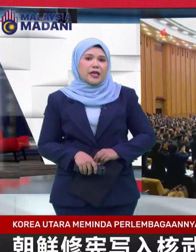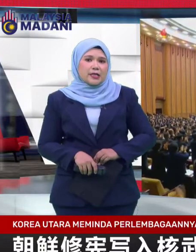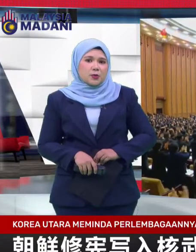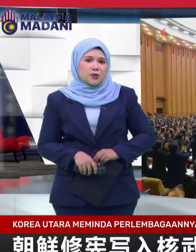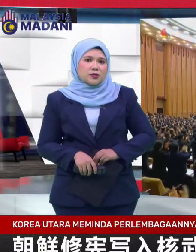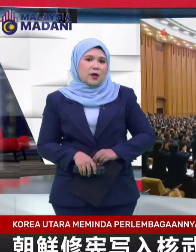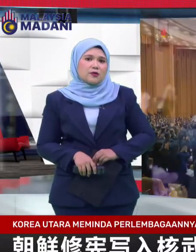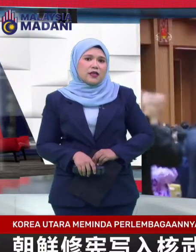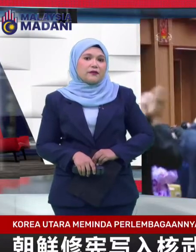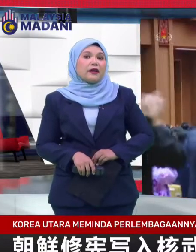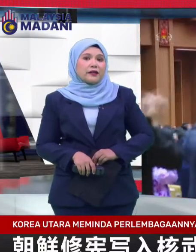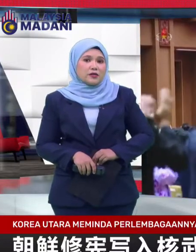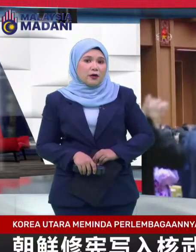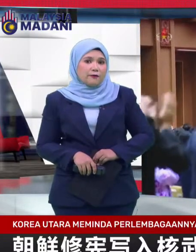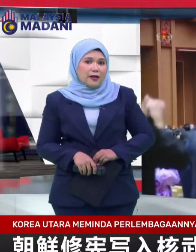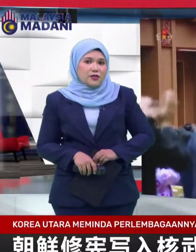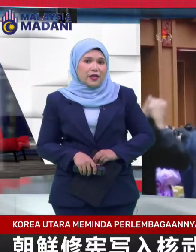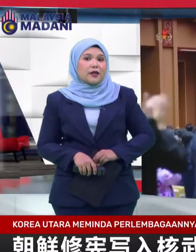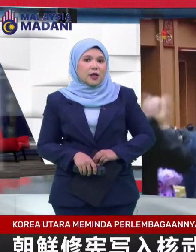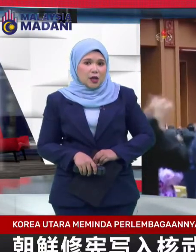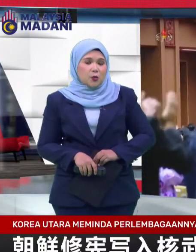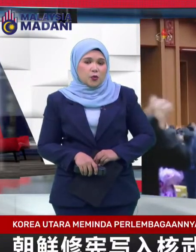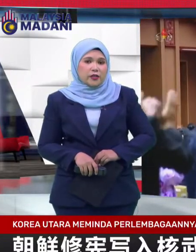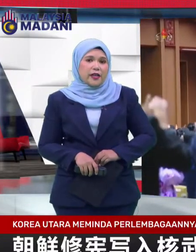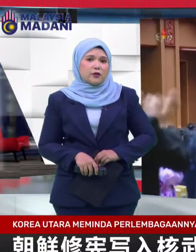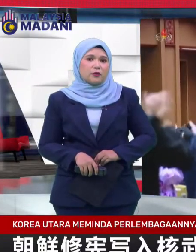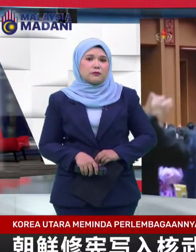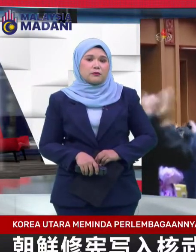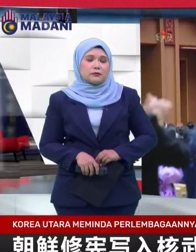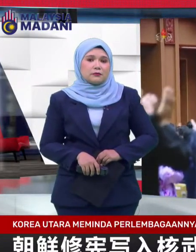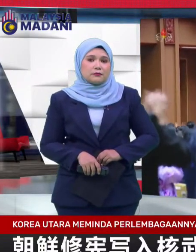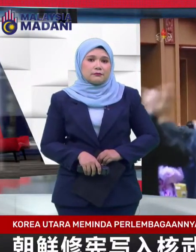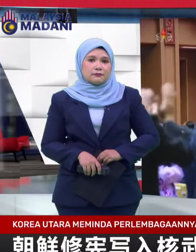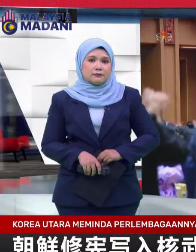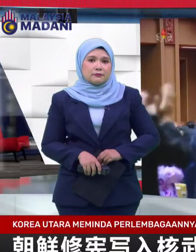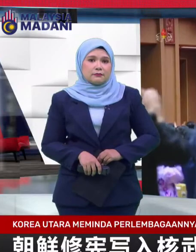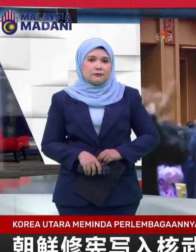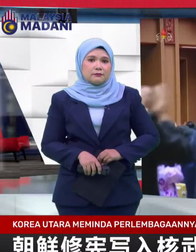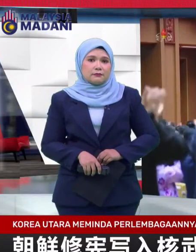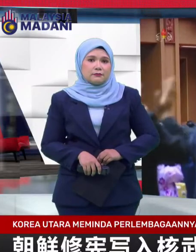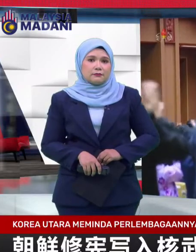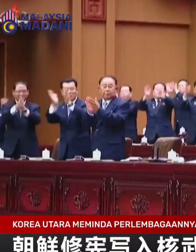压，以促使朝鲜打消发展核武的念头。